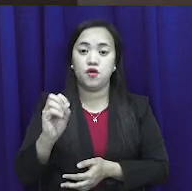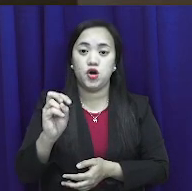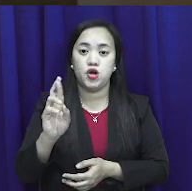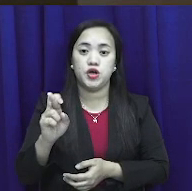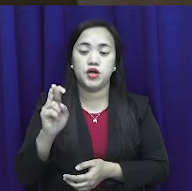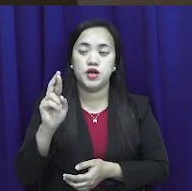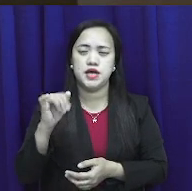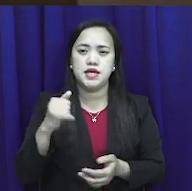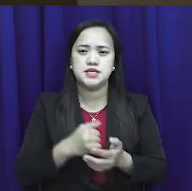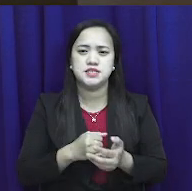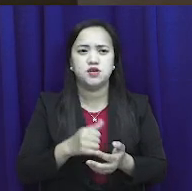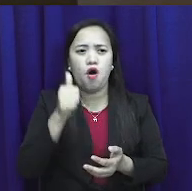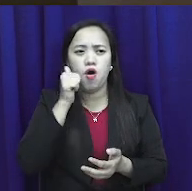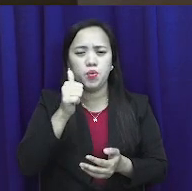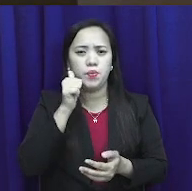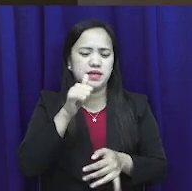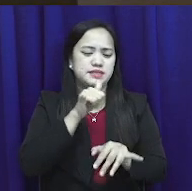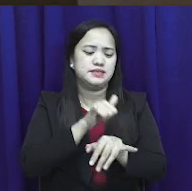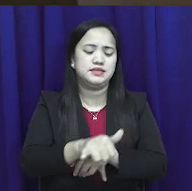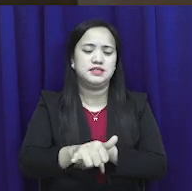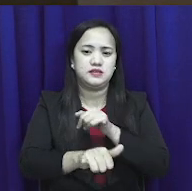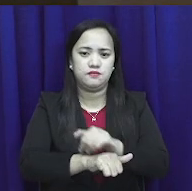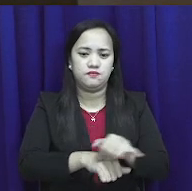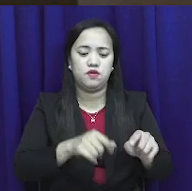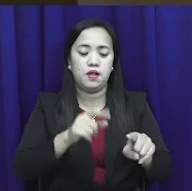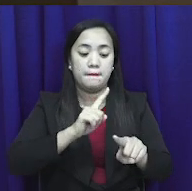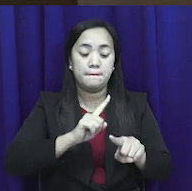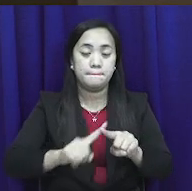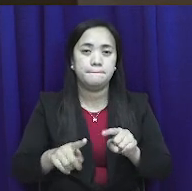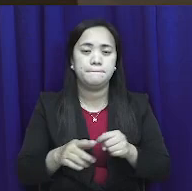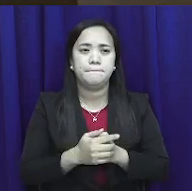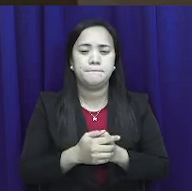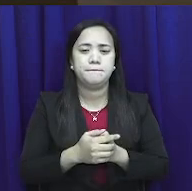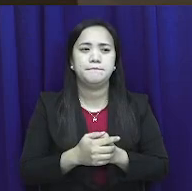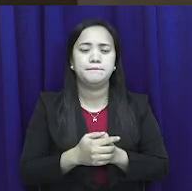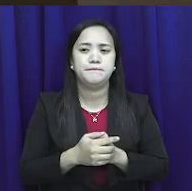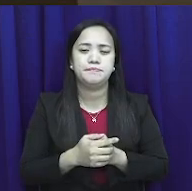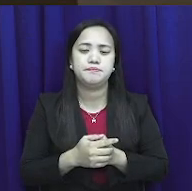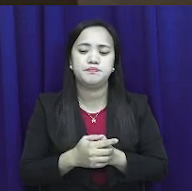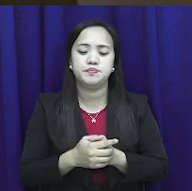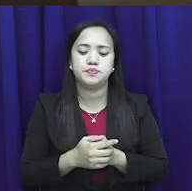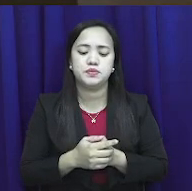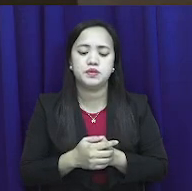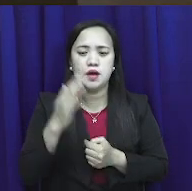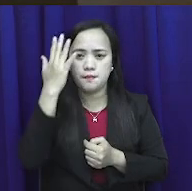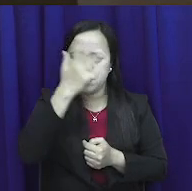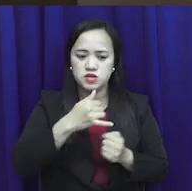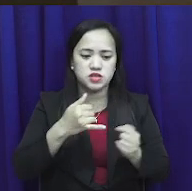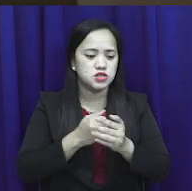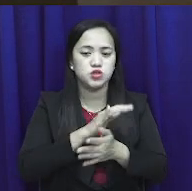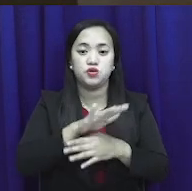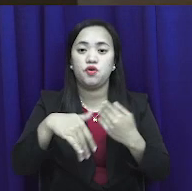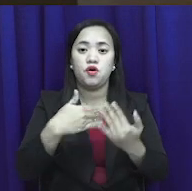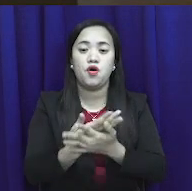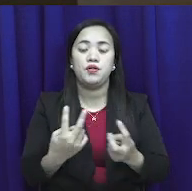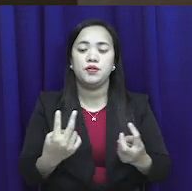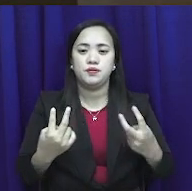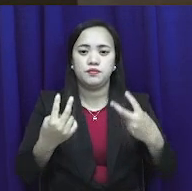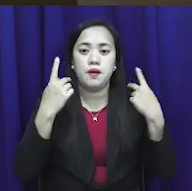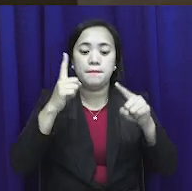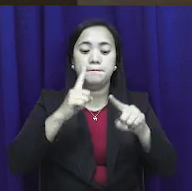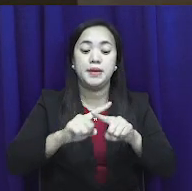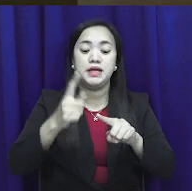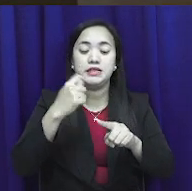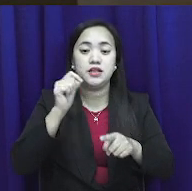kaya ko po binabanggit ulit ang talata po na ito because kung babasahin niyo po yung mga verses before